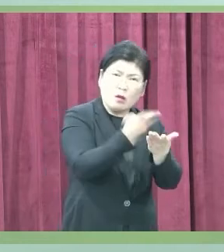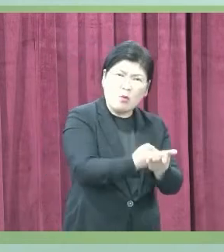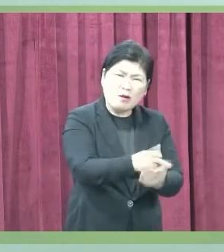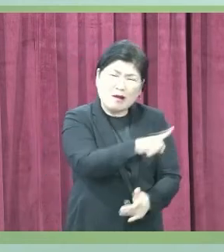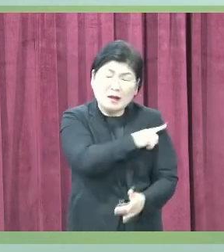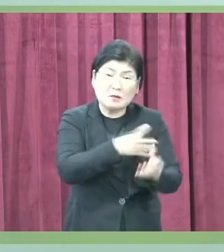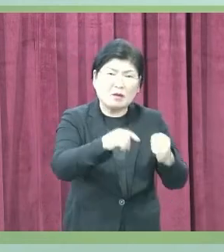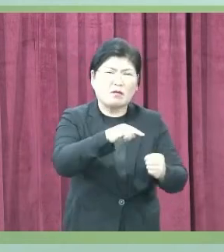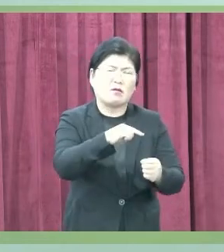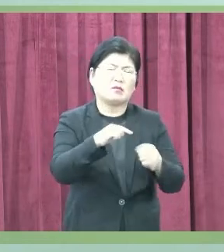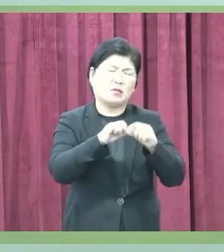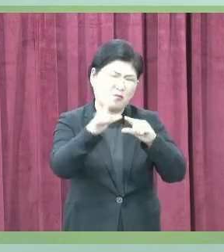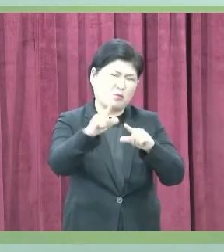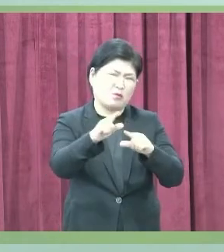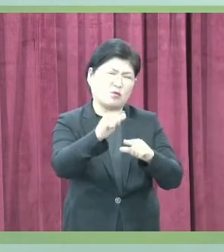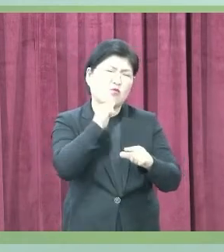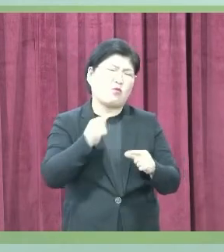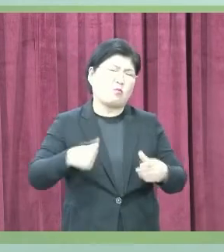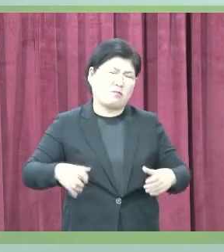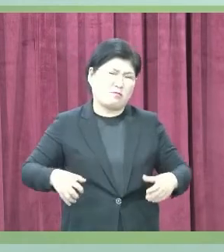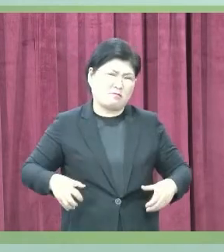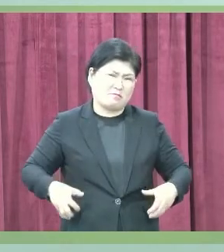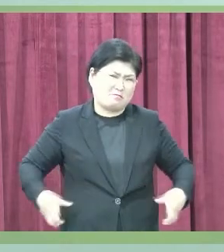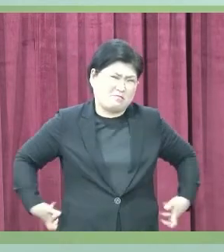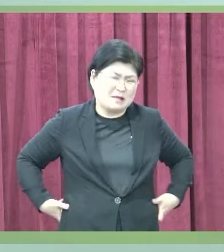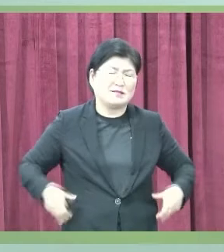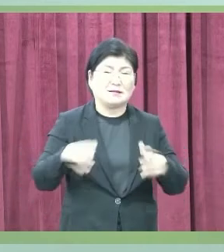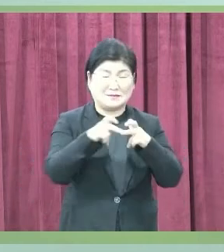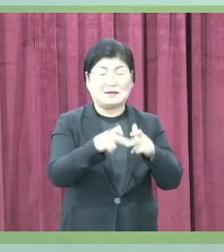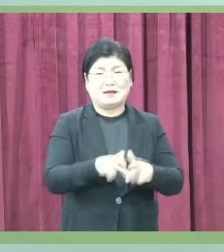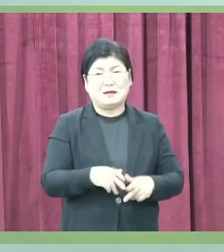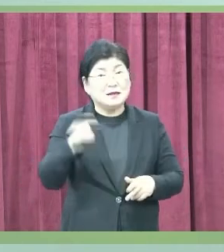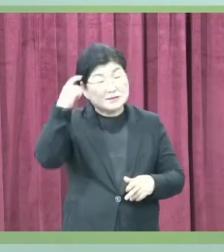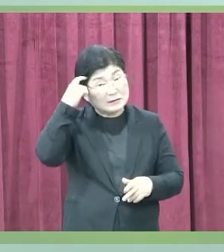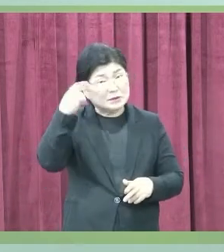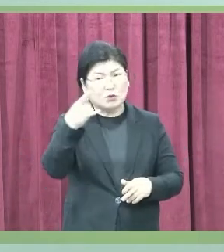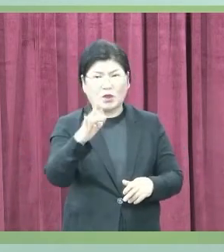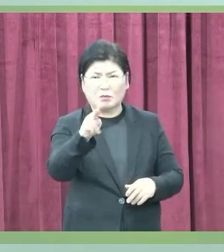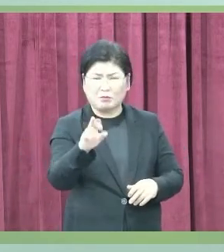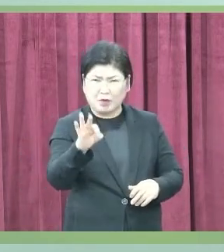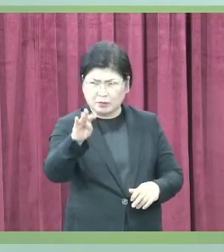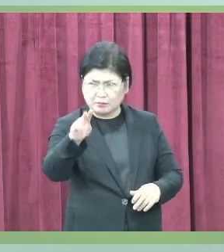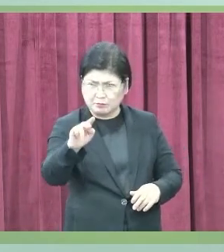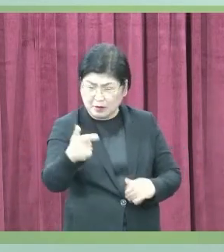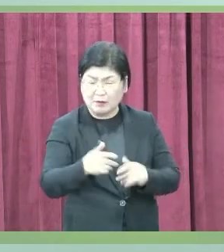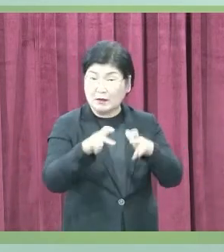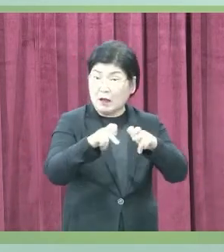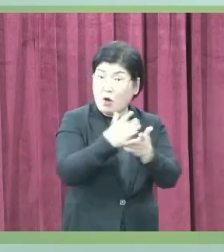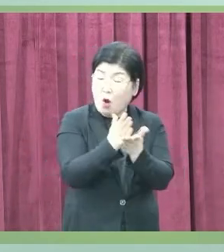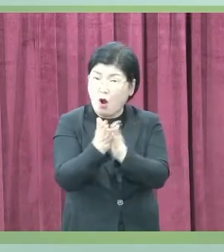게 신장장애, 그 다음에 이 정신장애, 그 다음에 뇌병변 장애고, 장애